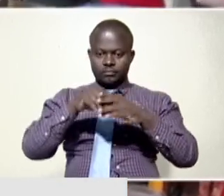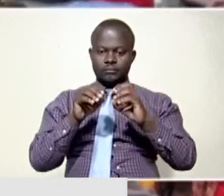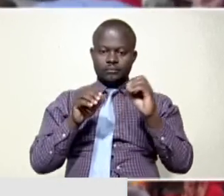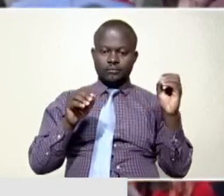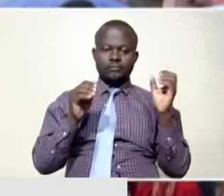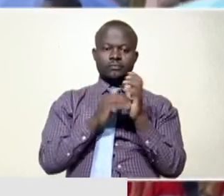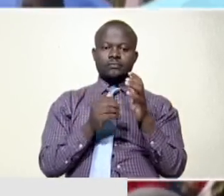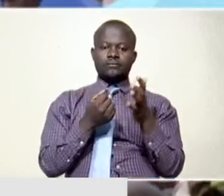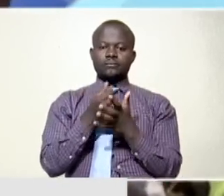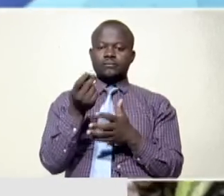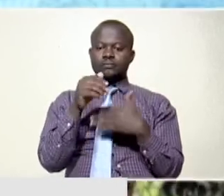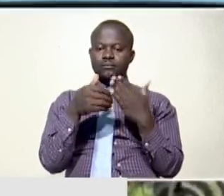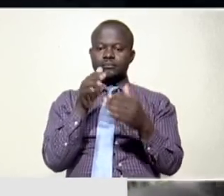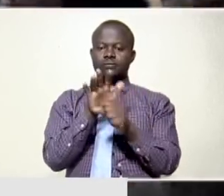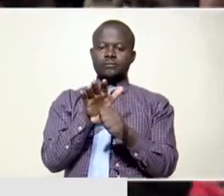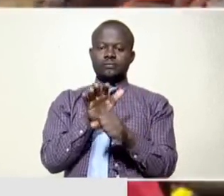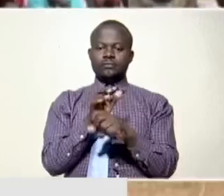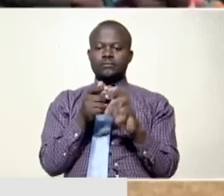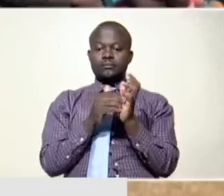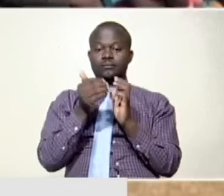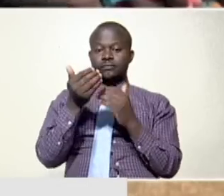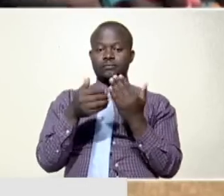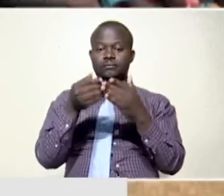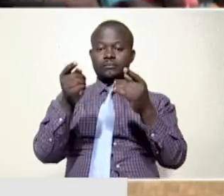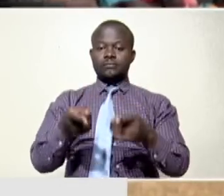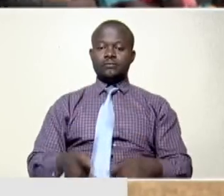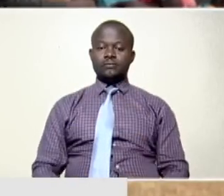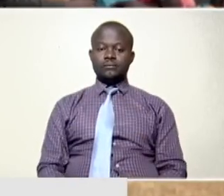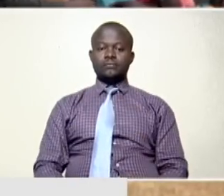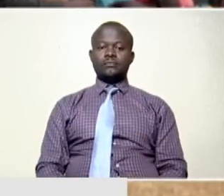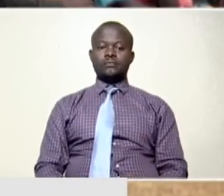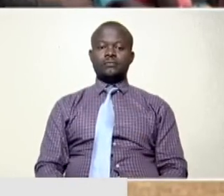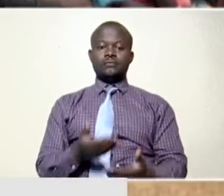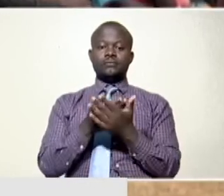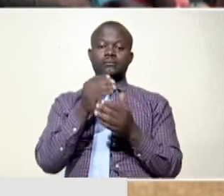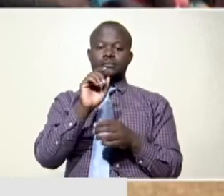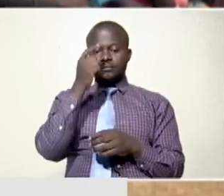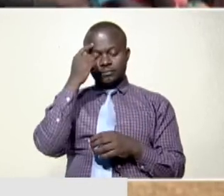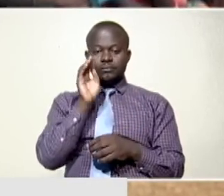y'Uburengerazuba byatumye amafaranga menshi ariho ajya birasaba leta miliyari